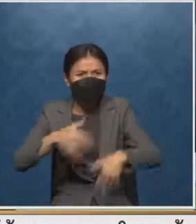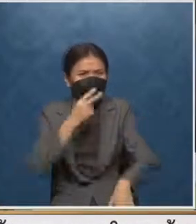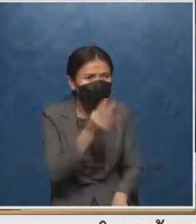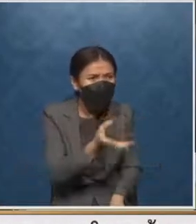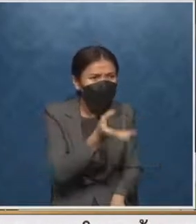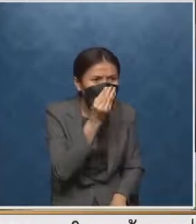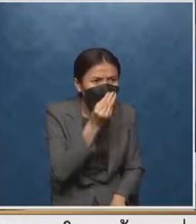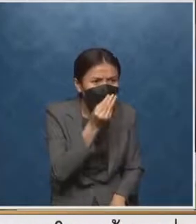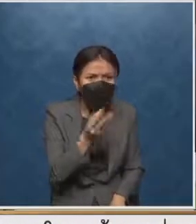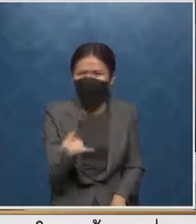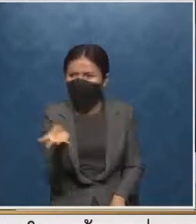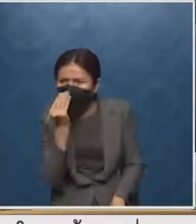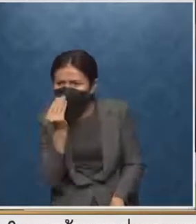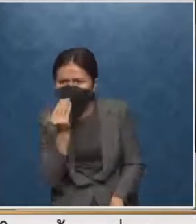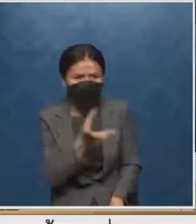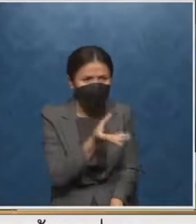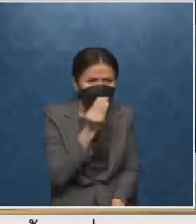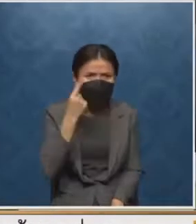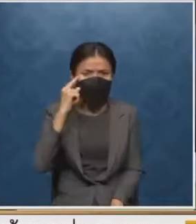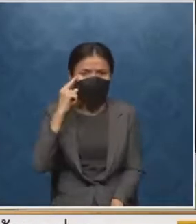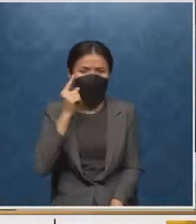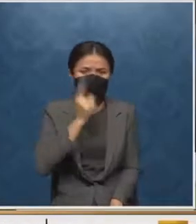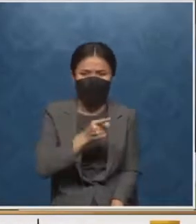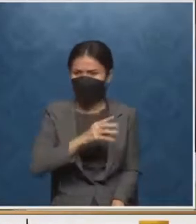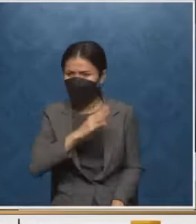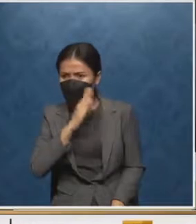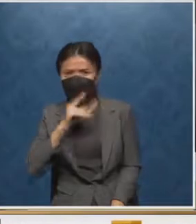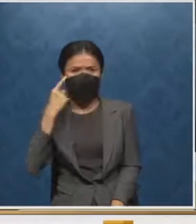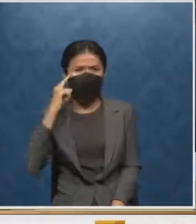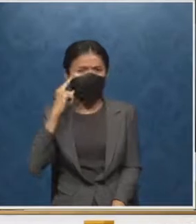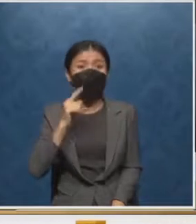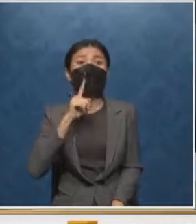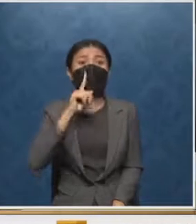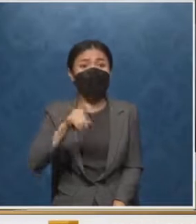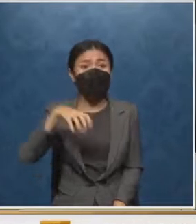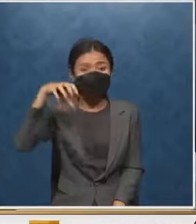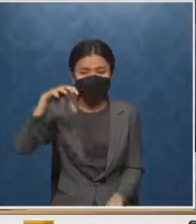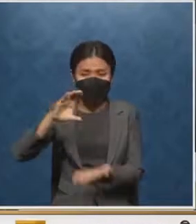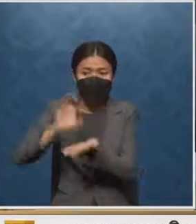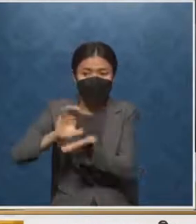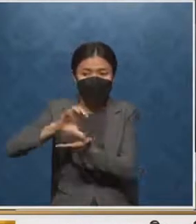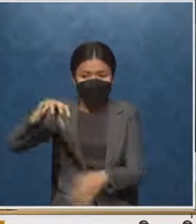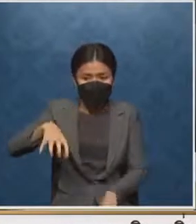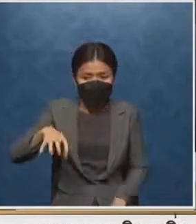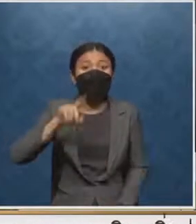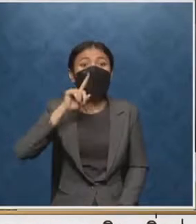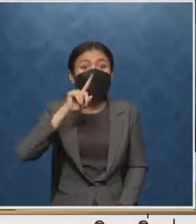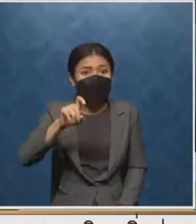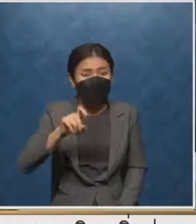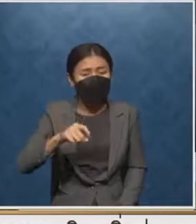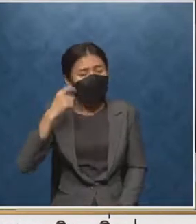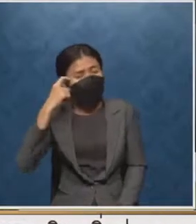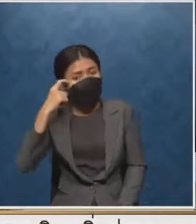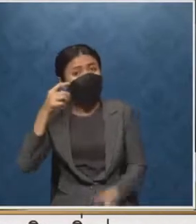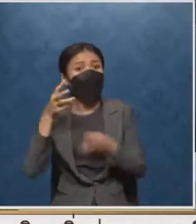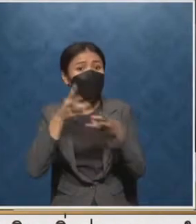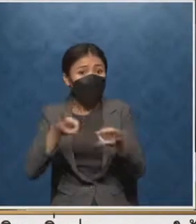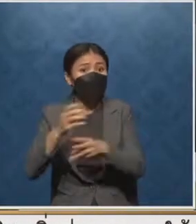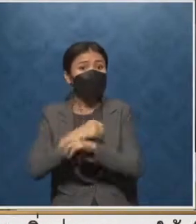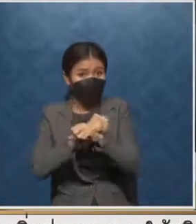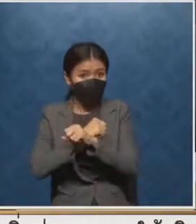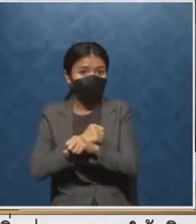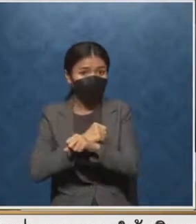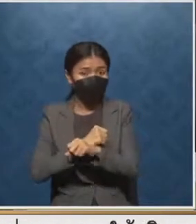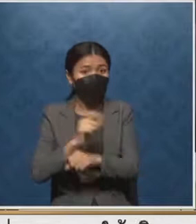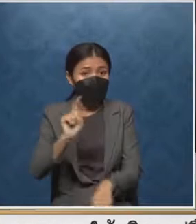สื่อปลอดภัยและสร้างสรรค์นี่ไม่ทราบว่าท่านได้ตระหนักและคิดเรื่องนี้หรือไม่เรื่องที่สองเท่าที่ผมสังเก